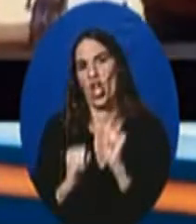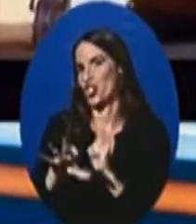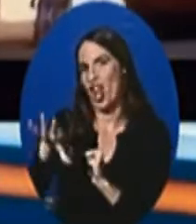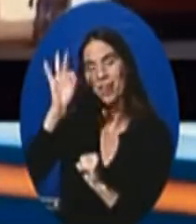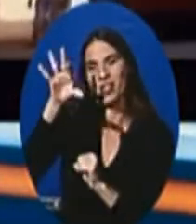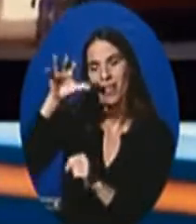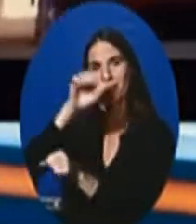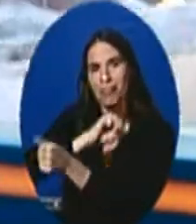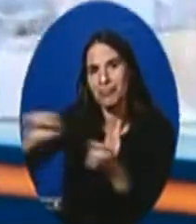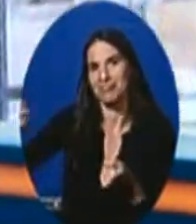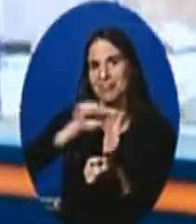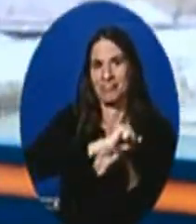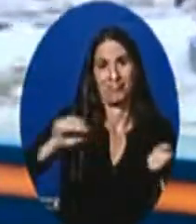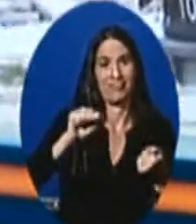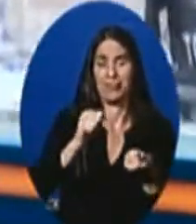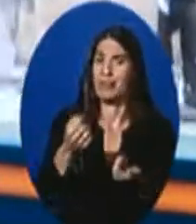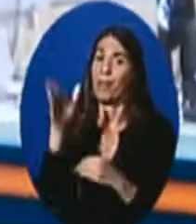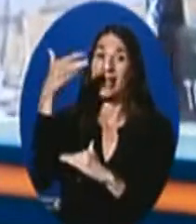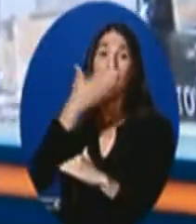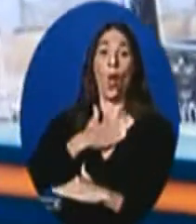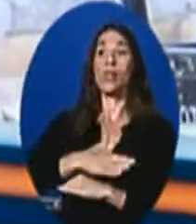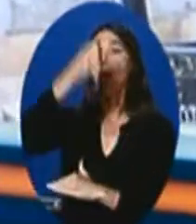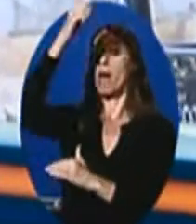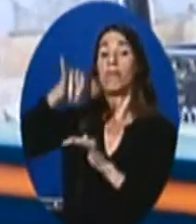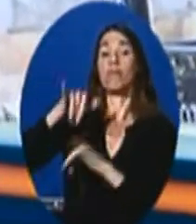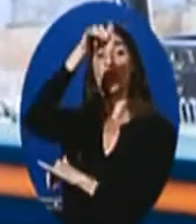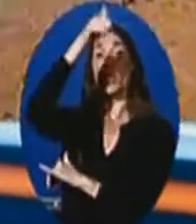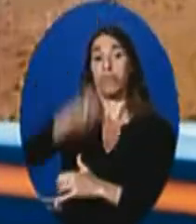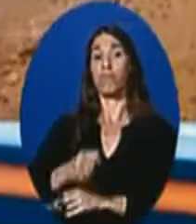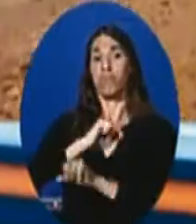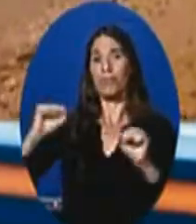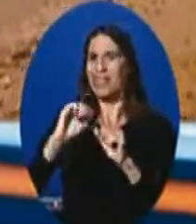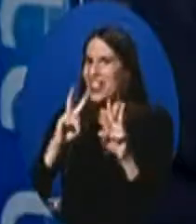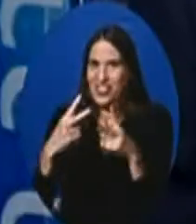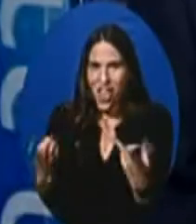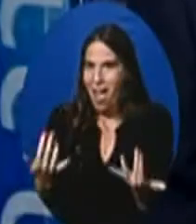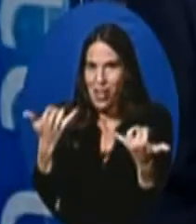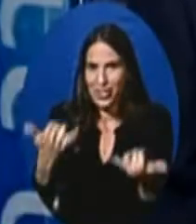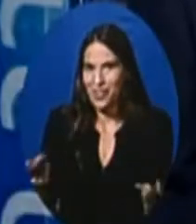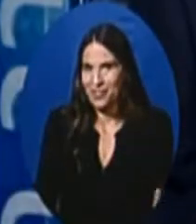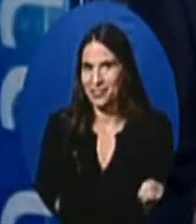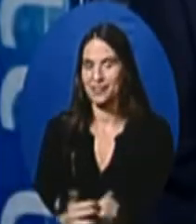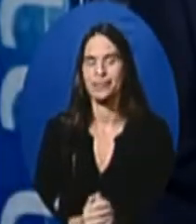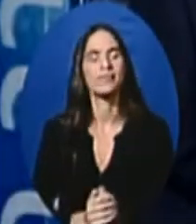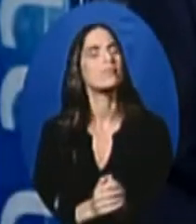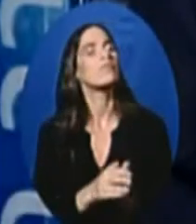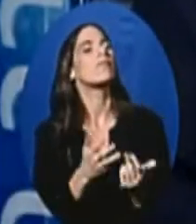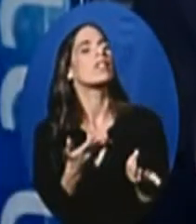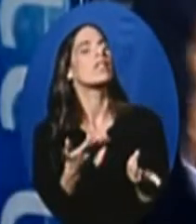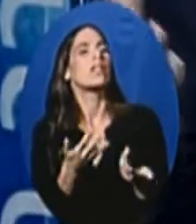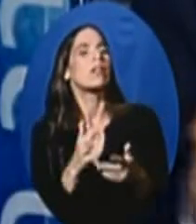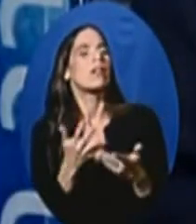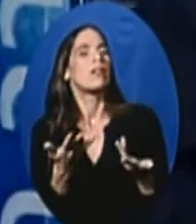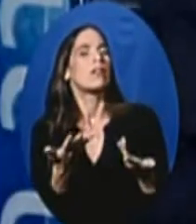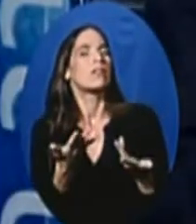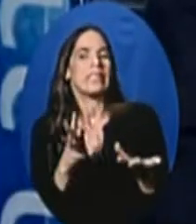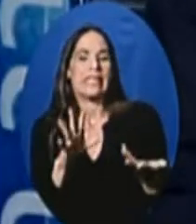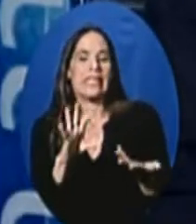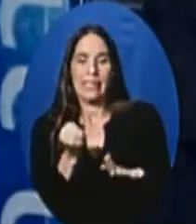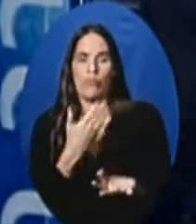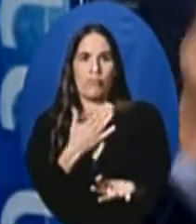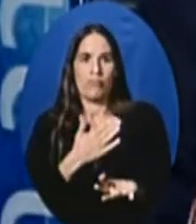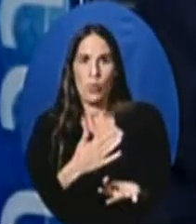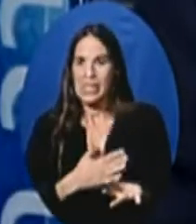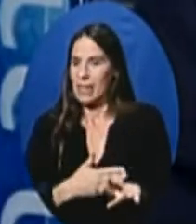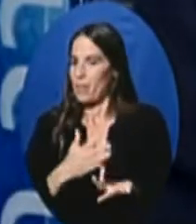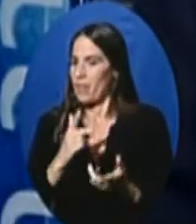שרוצה להסתפק בפעולה מן האוויר, לפגוע בדאעש. מה צריך לקרות כדי שבכל זאת תהיה... כמו שאומר, נשק אחד,